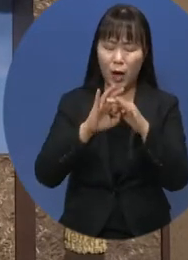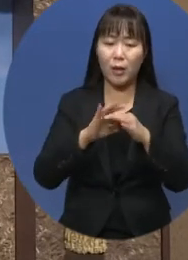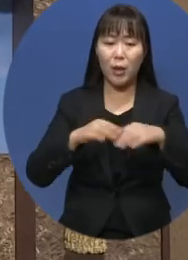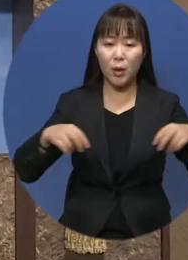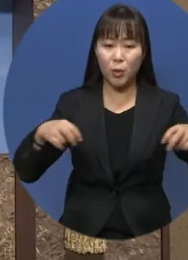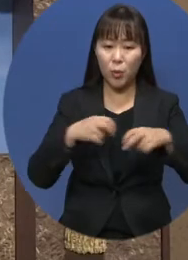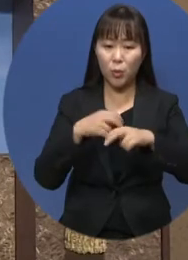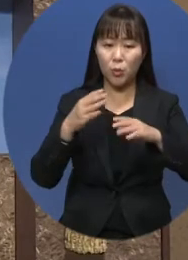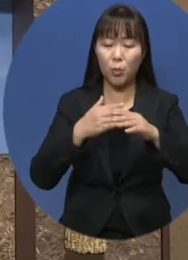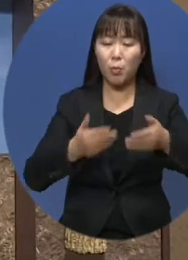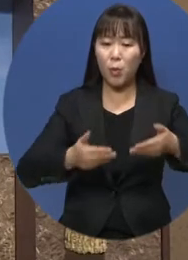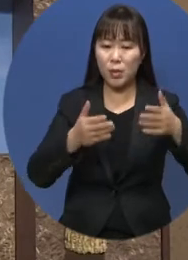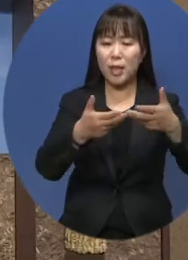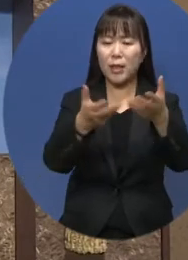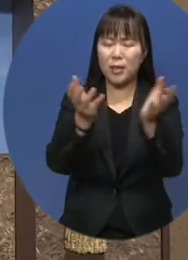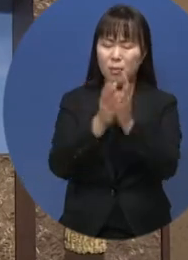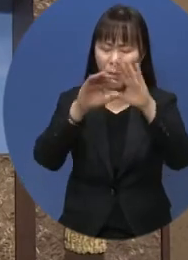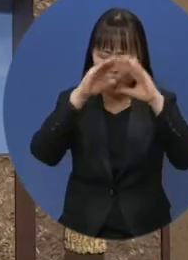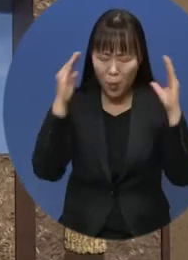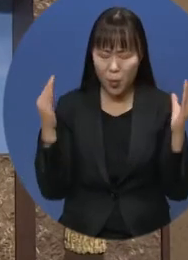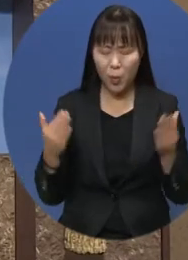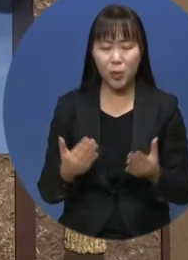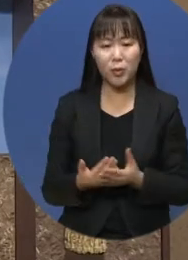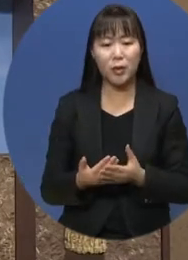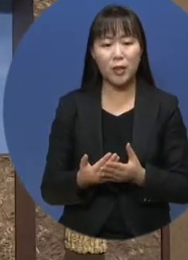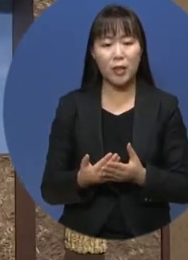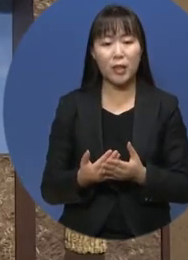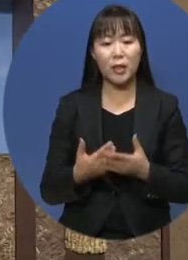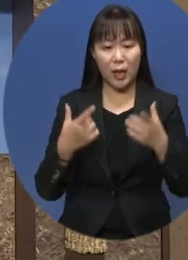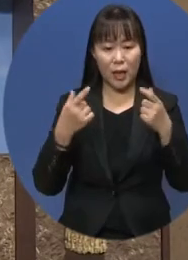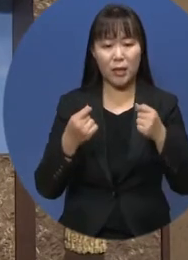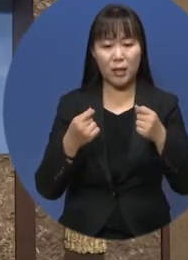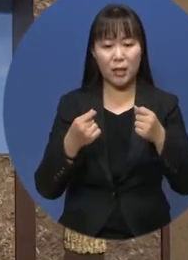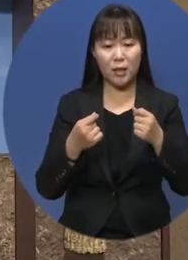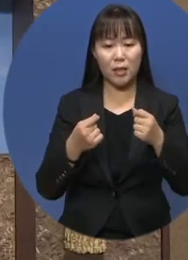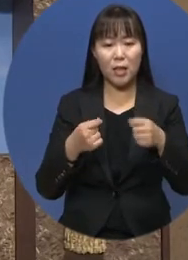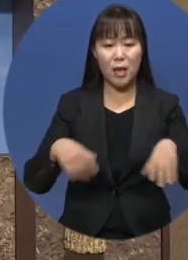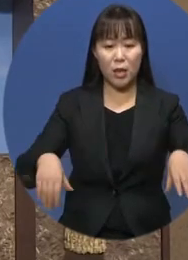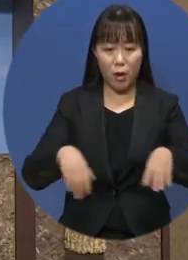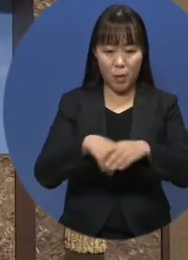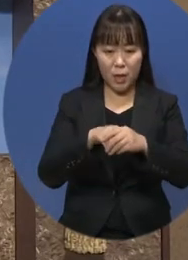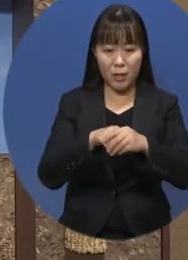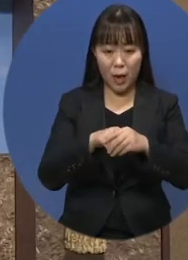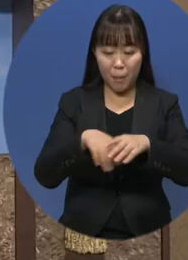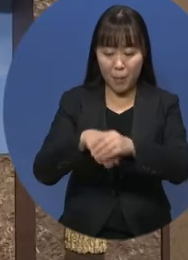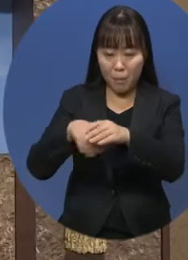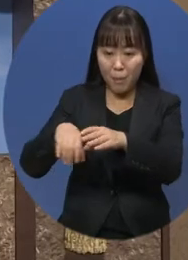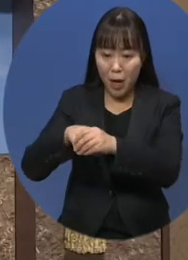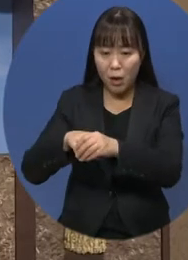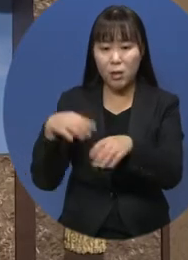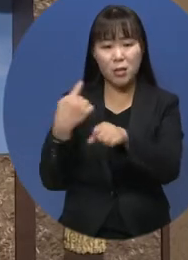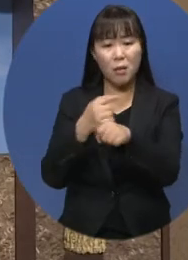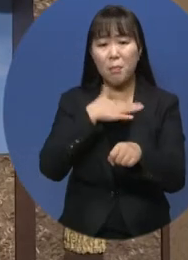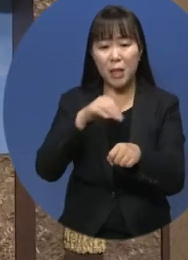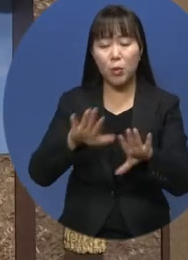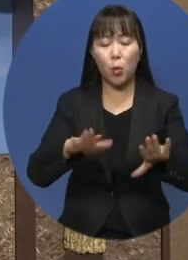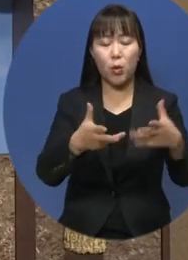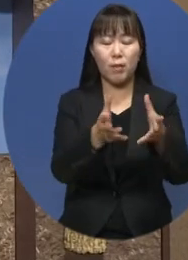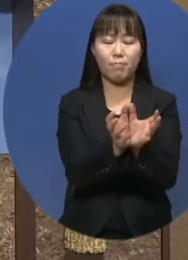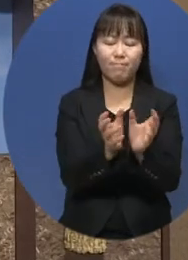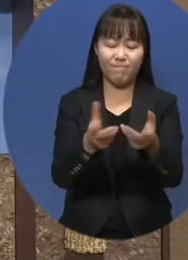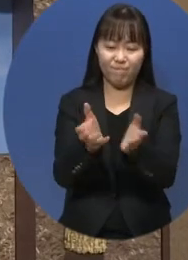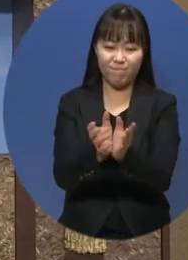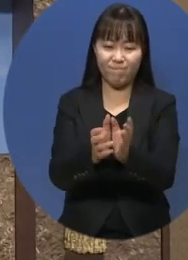교통 봉사대 봉사단체 전부 다 그린 미드 협약식 을 줄기차게 하고 작년에 못한 고 올해 또 단체 더 라고 하고